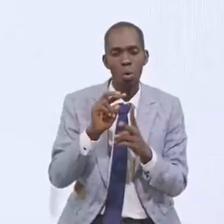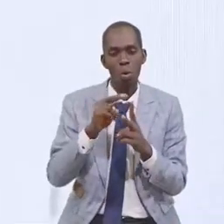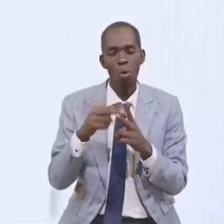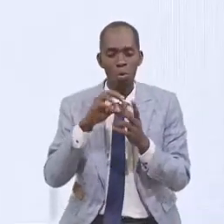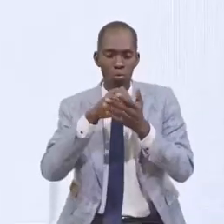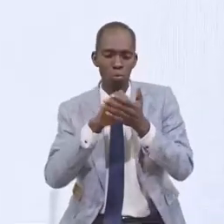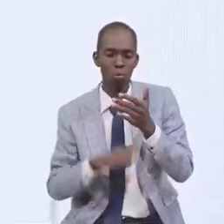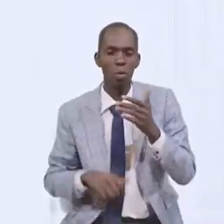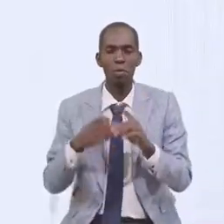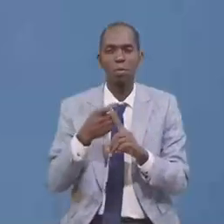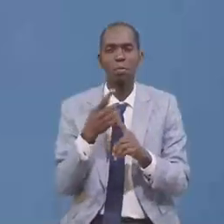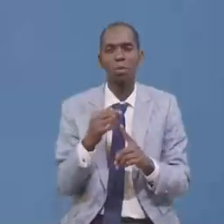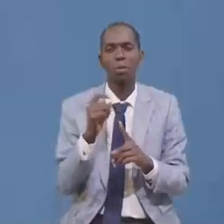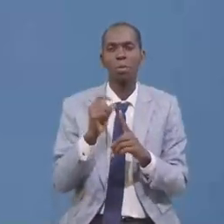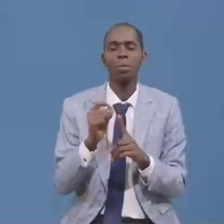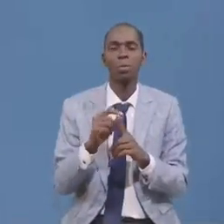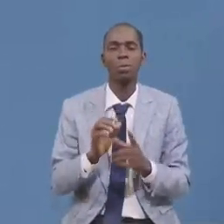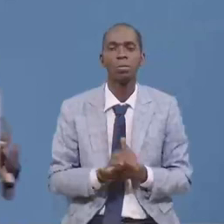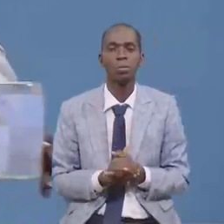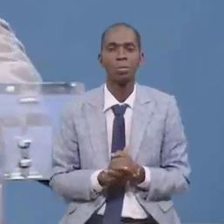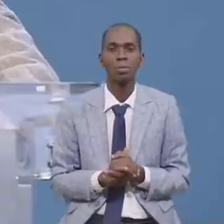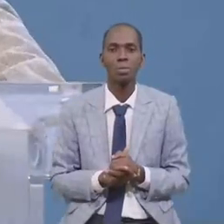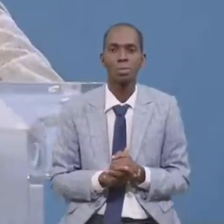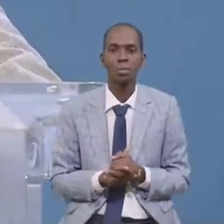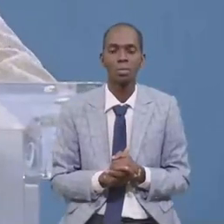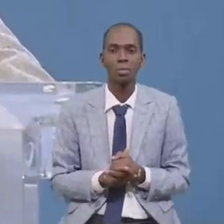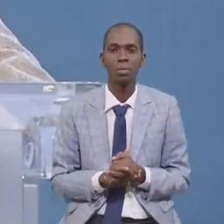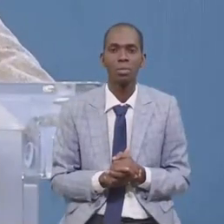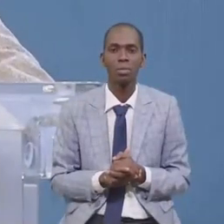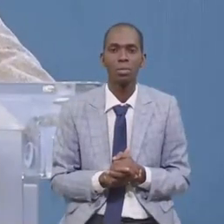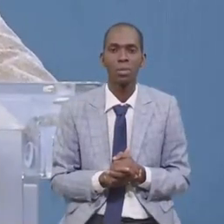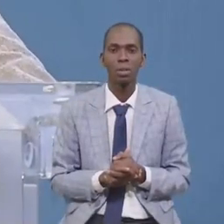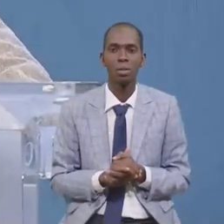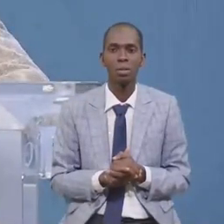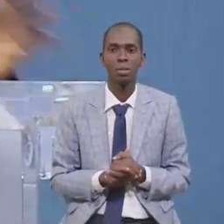Et il dit que nous ne devons pas diminuer, nous ne devons rien retrancher de la parole.